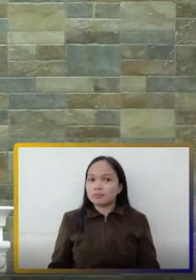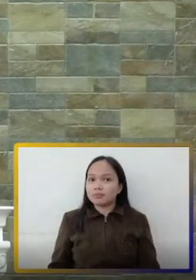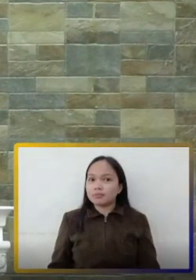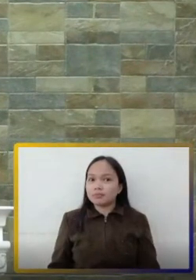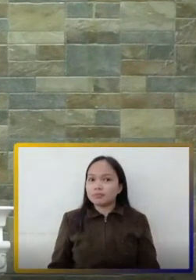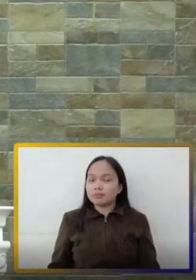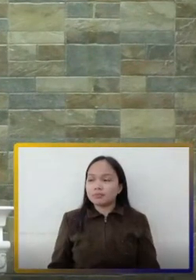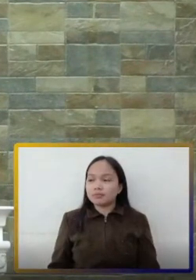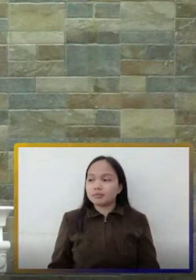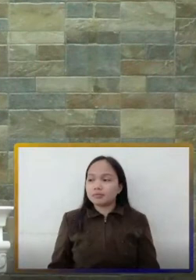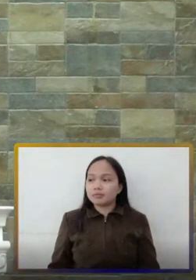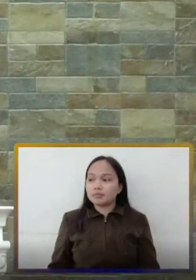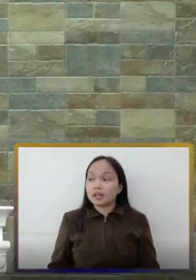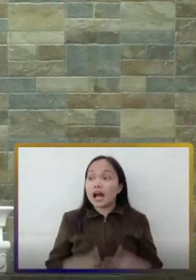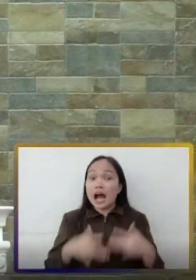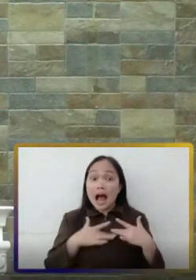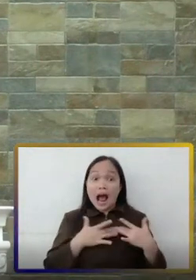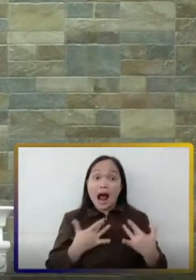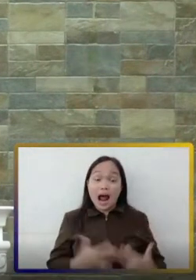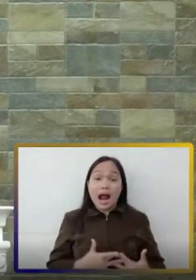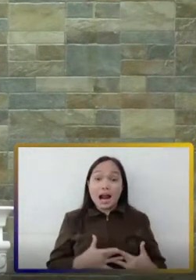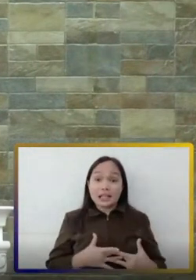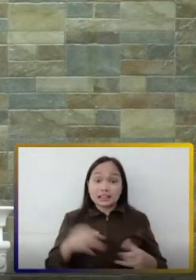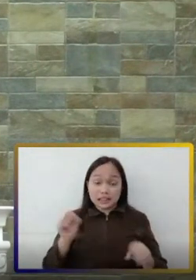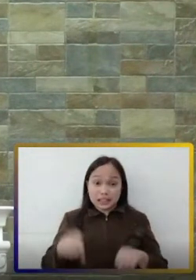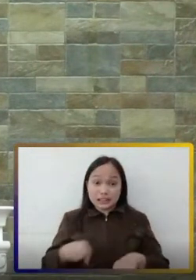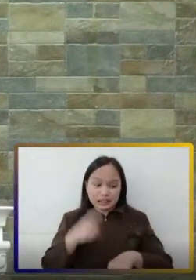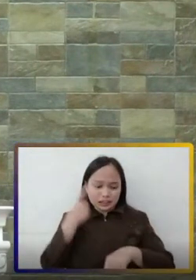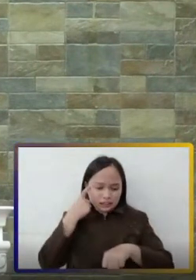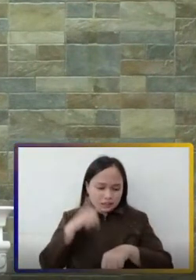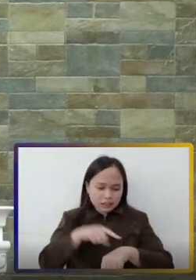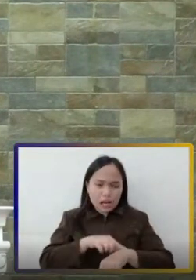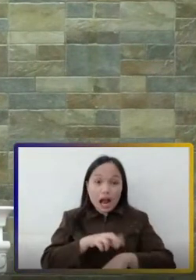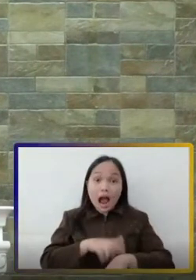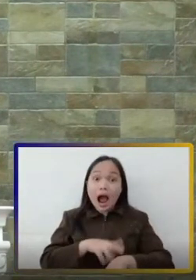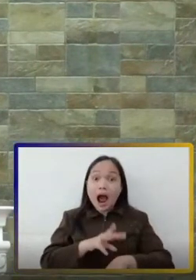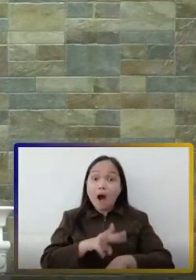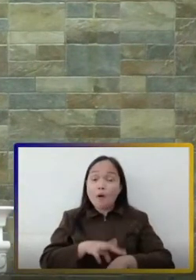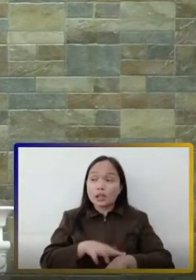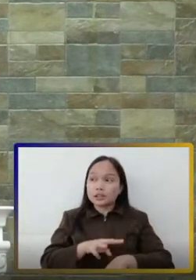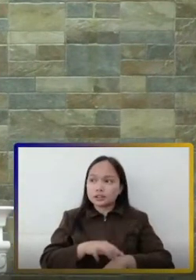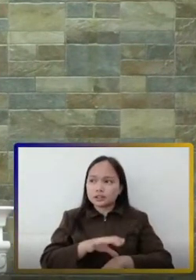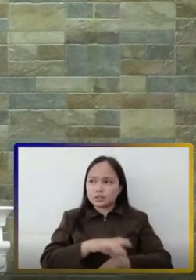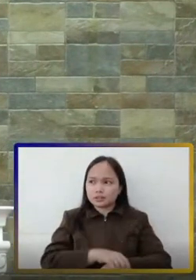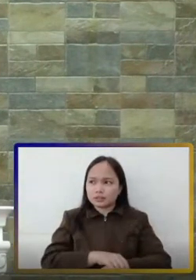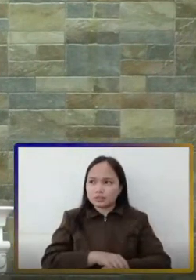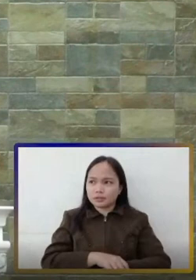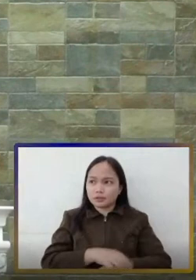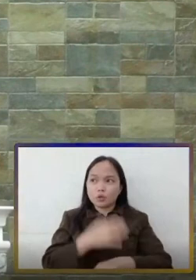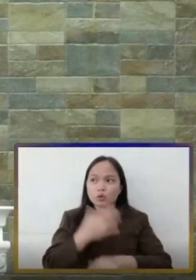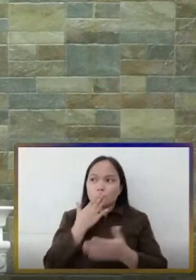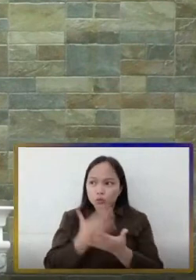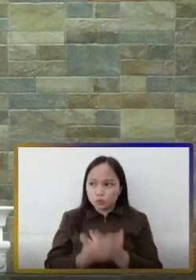Tapos ka, yung heart, pagka chine-check po yung heart rate ko nandun, nagsabi siya, good.